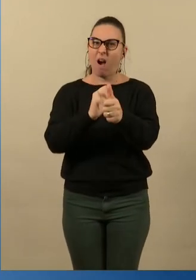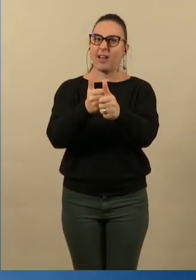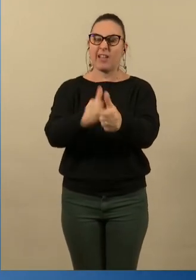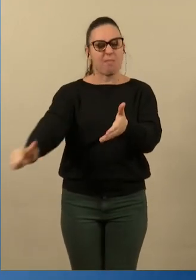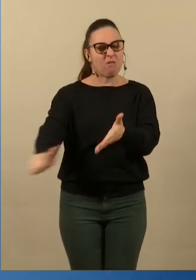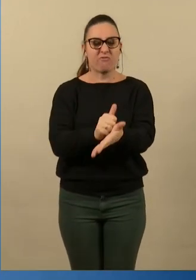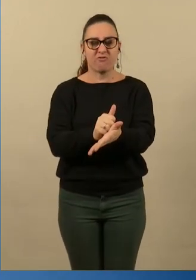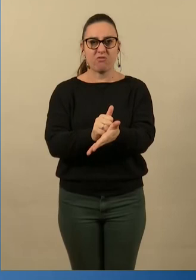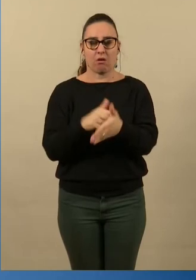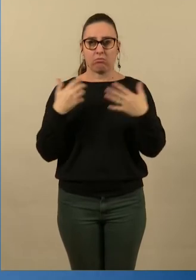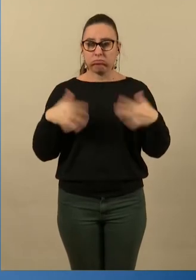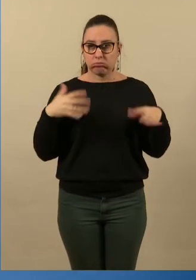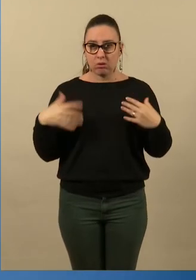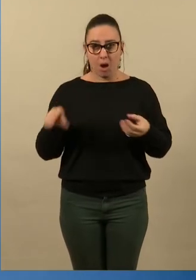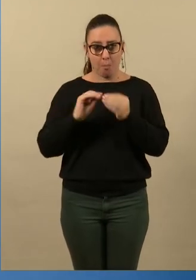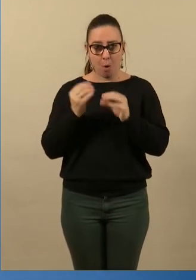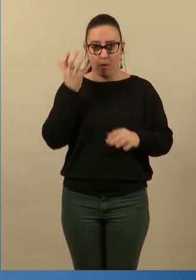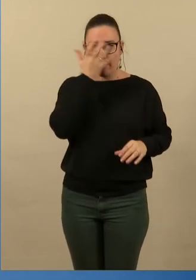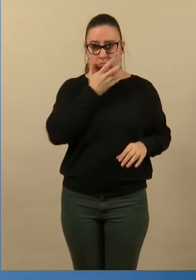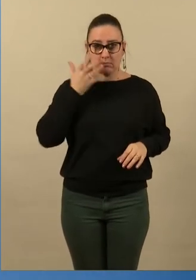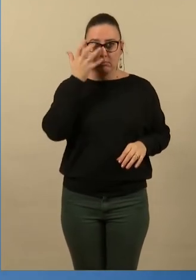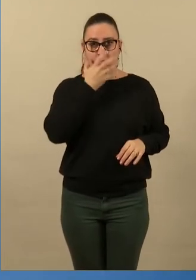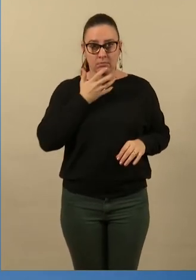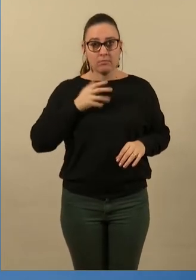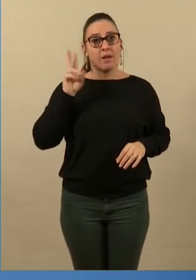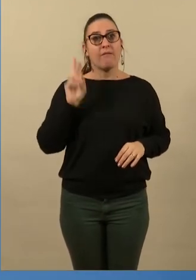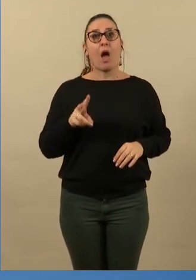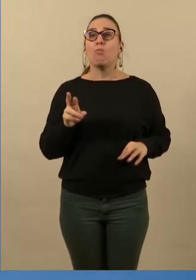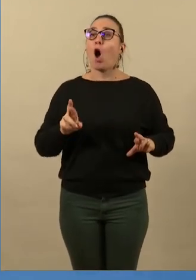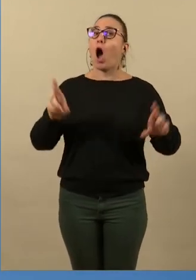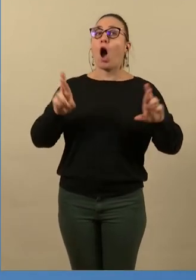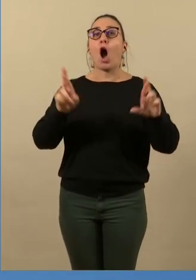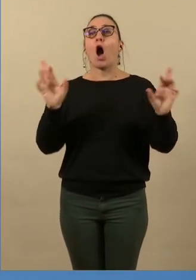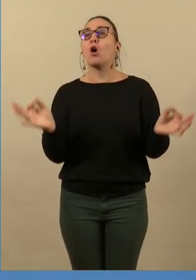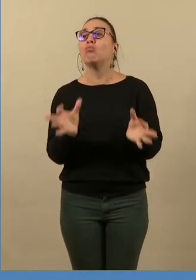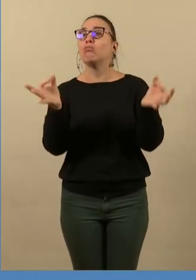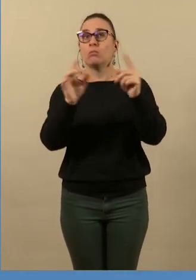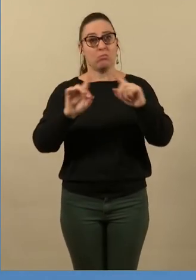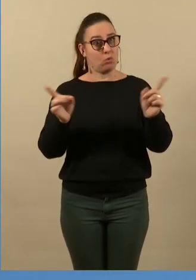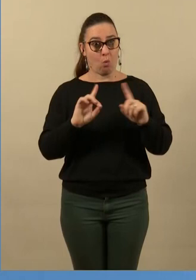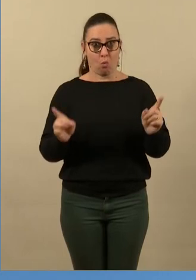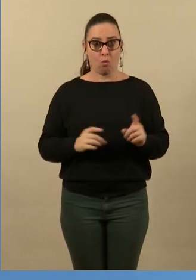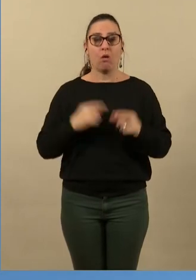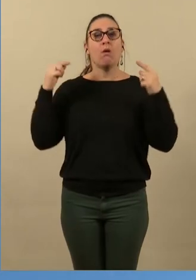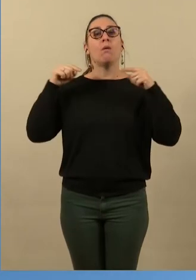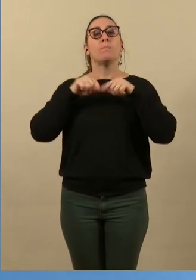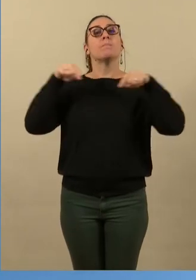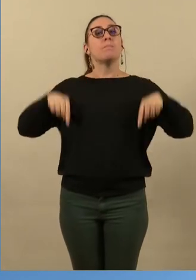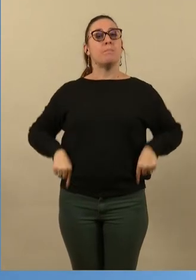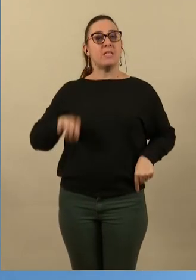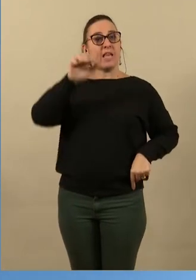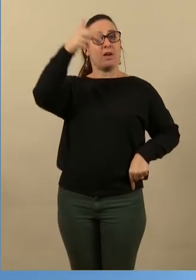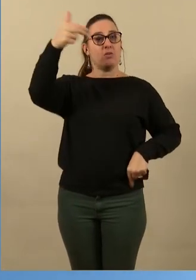éradiquer un problème dramatique et loin d'être marginal que les données émanent du ministère de l'Éducation